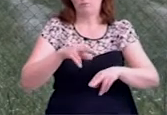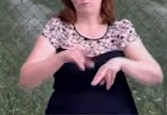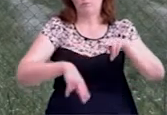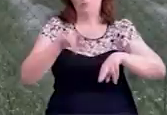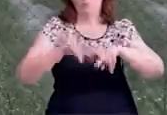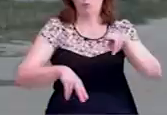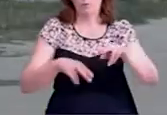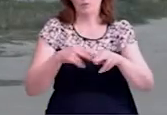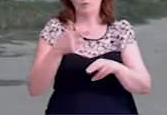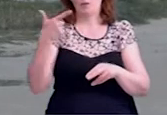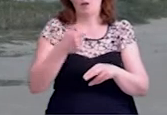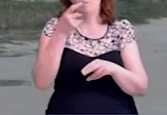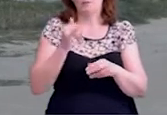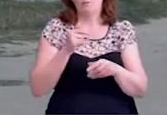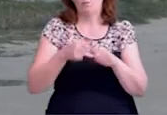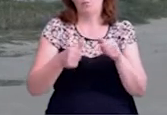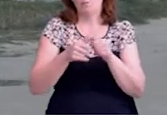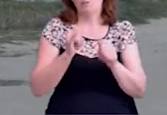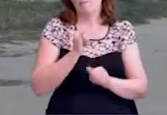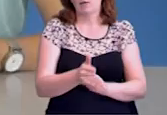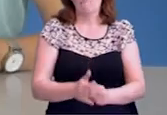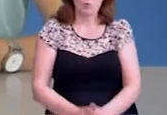Дмитро Фальчевський, новини на Суспільному.